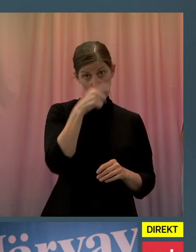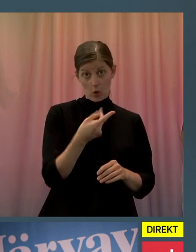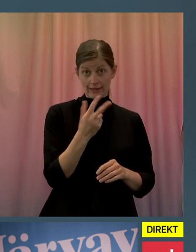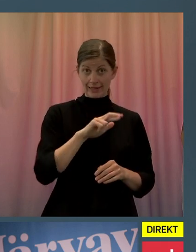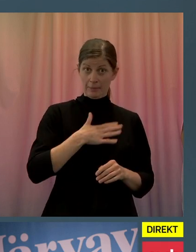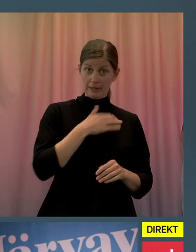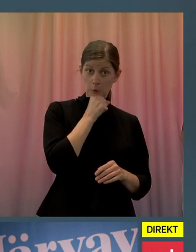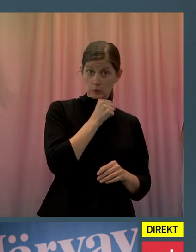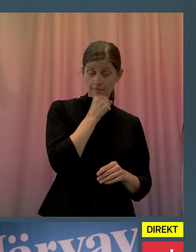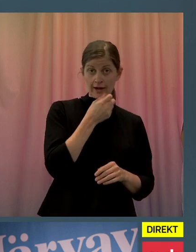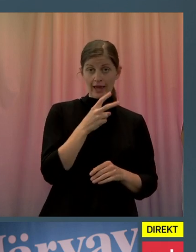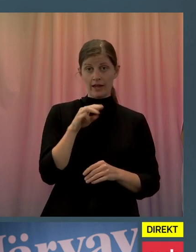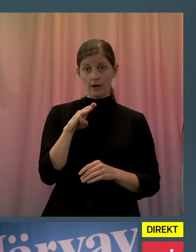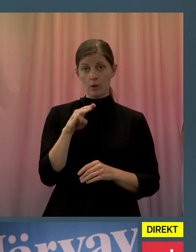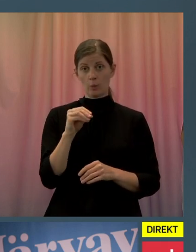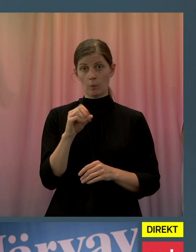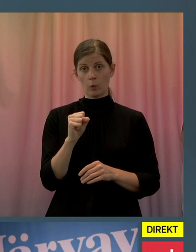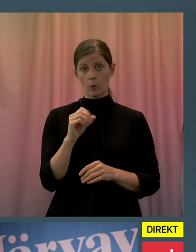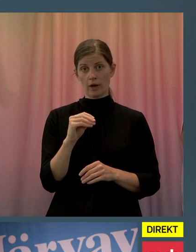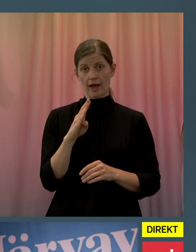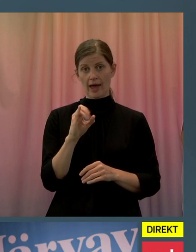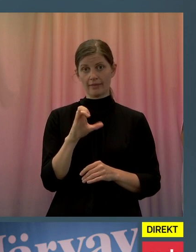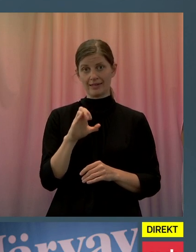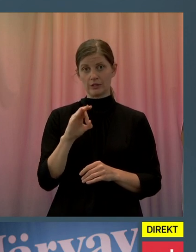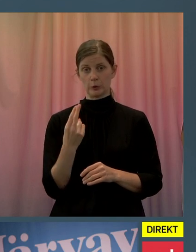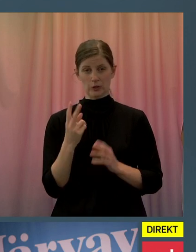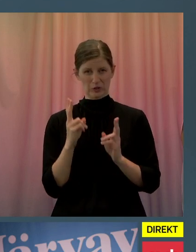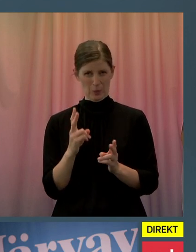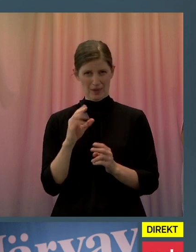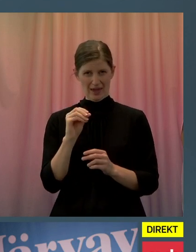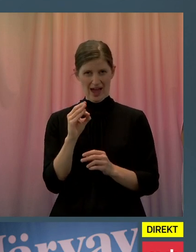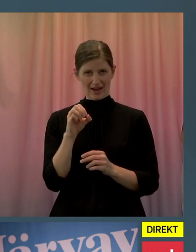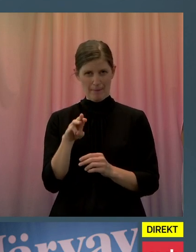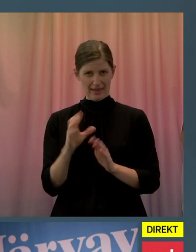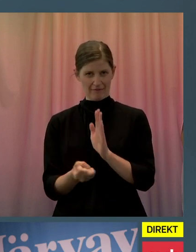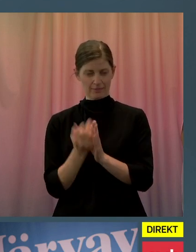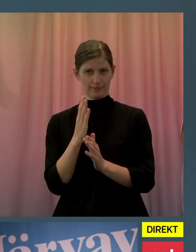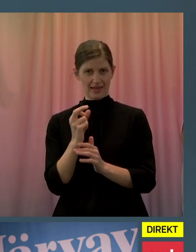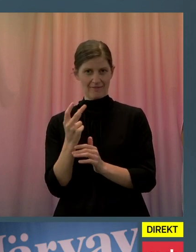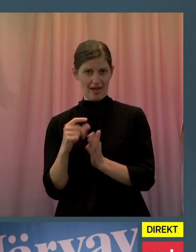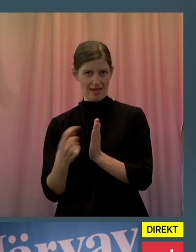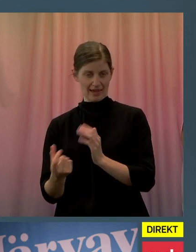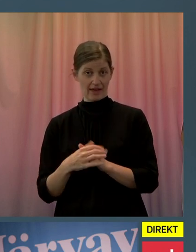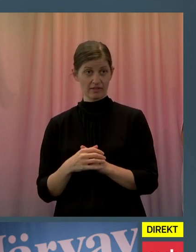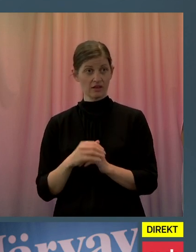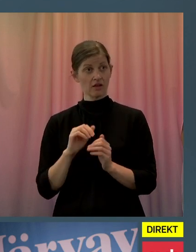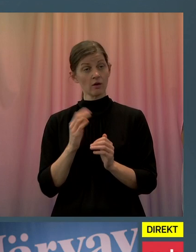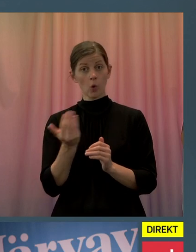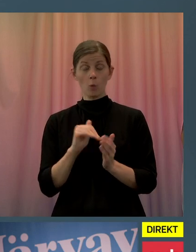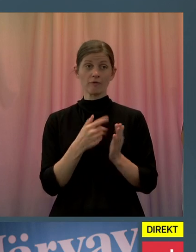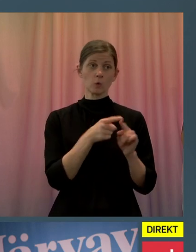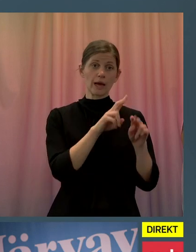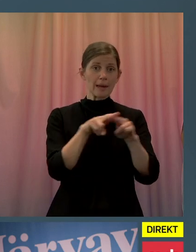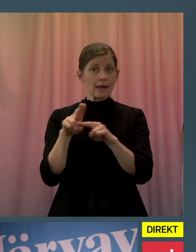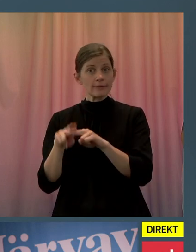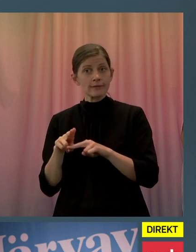morfar, eller i Mogadishu, som Järvaveckans Ahmed. Vi kommer från olika landsändar och olika världsdelar. Vi